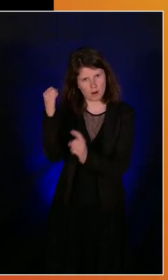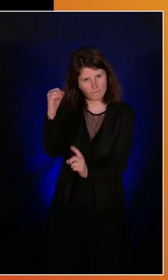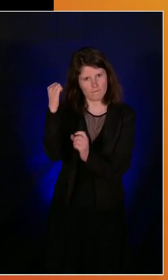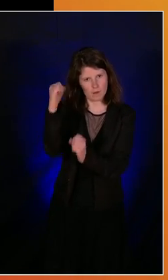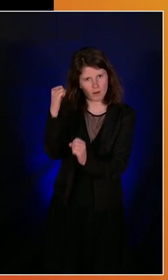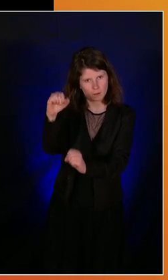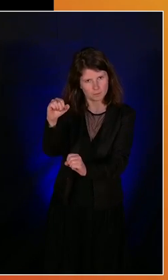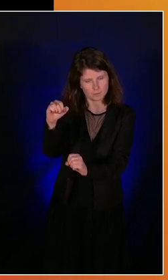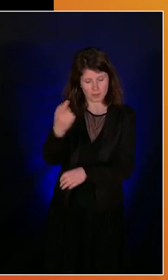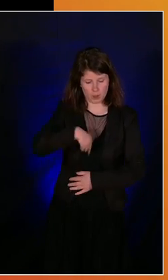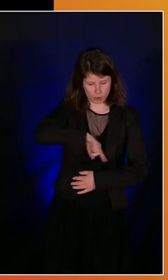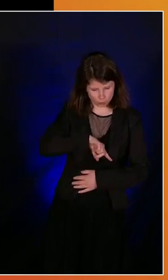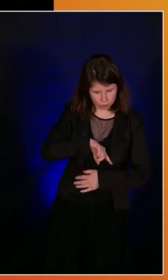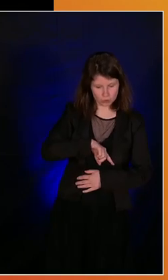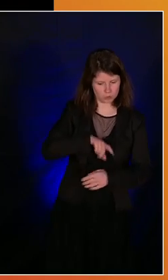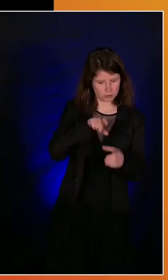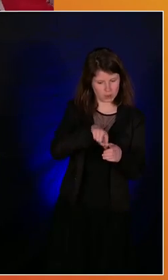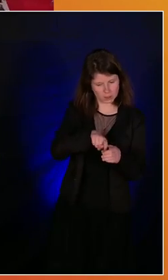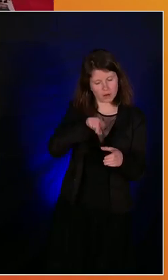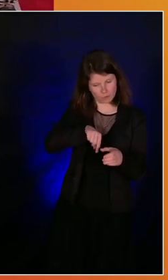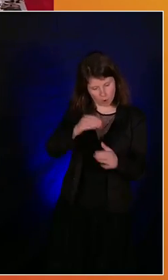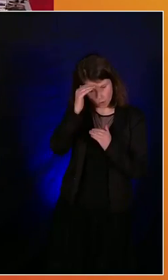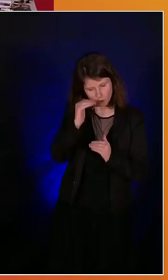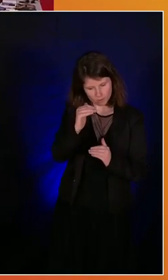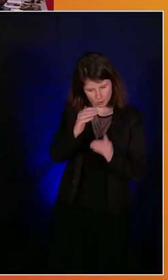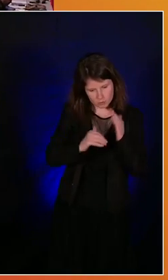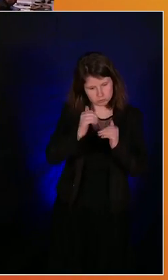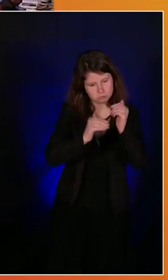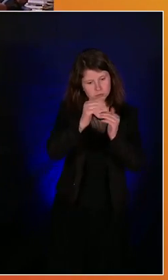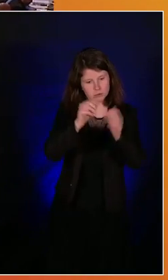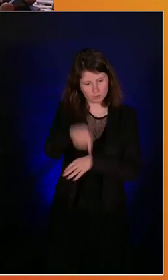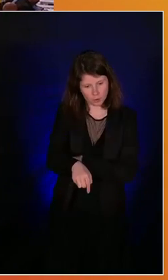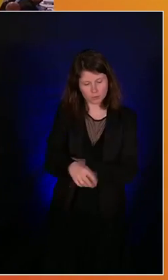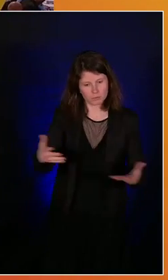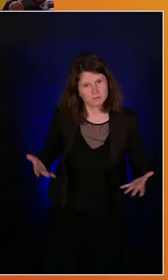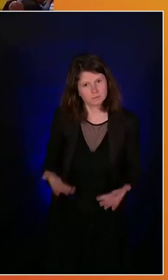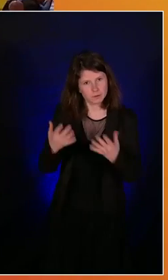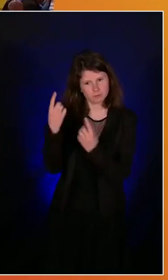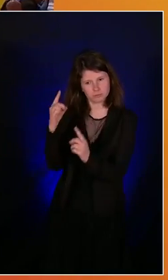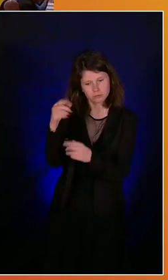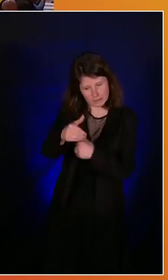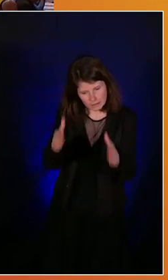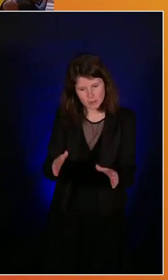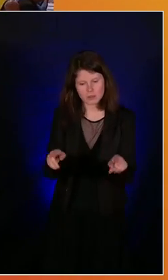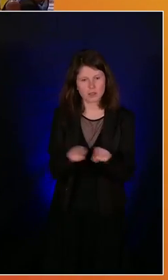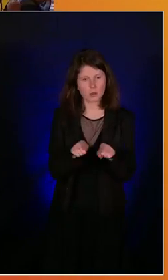syndicale de construire cette confiance alors vive la lutte des classes et vive les luttes des travailleurs sans